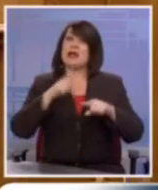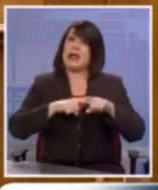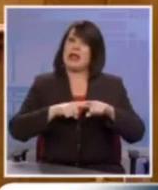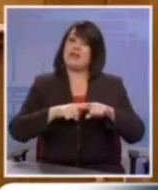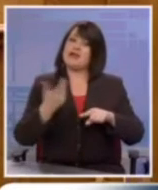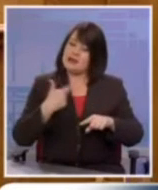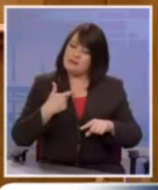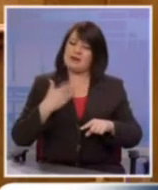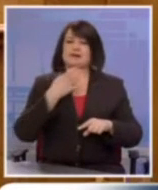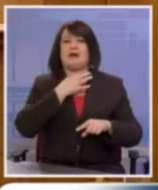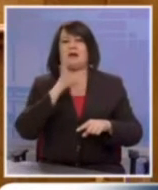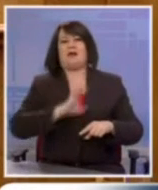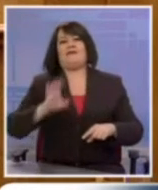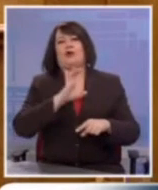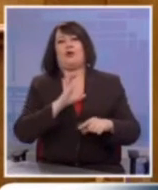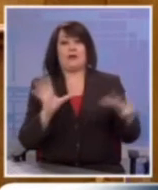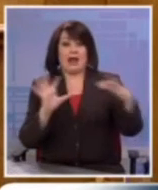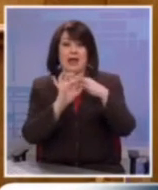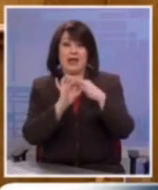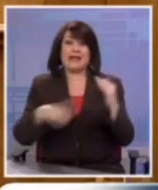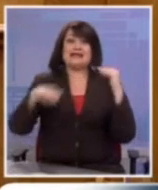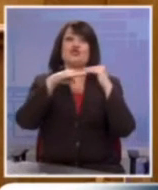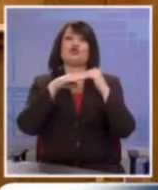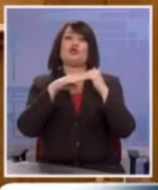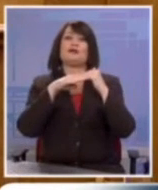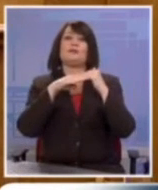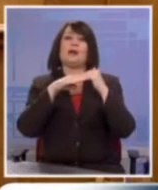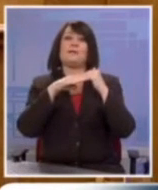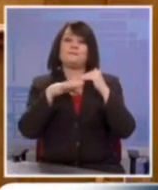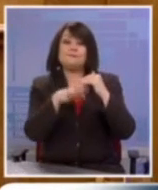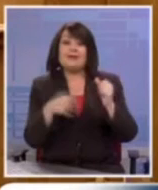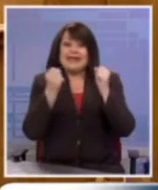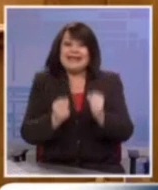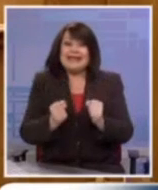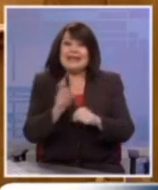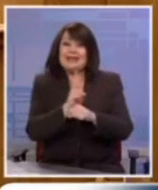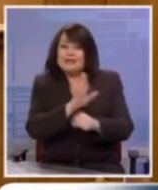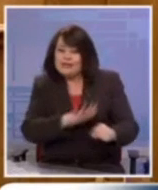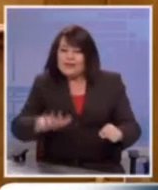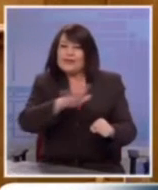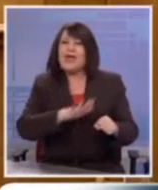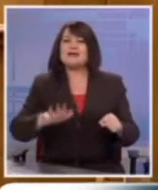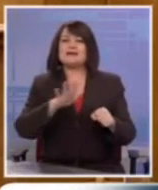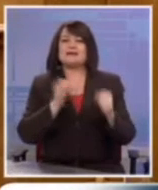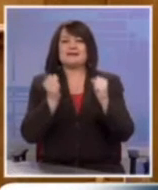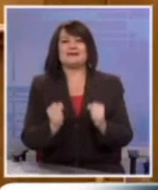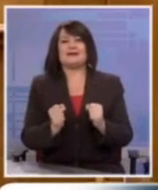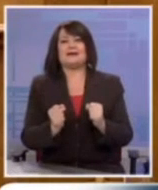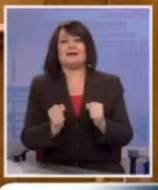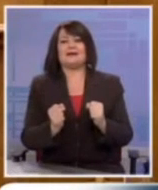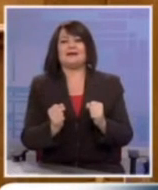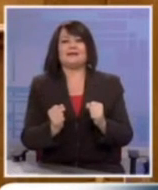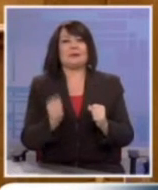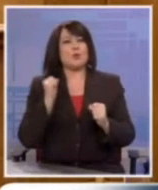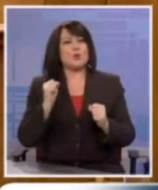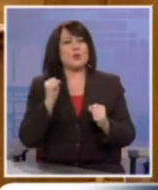έχει ανάγκη την Ευρώπη, αλλά σε μια σχέση ισοτιμίας. Το γεωπολιτικό στοιχείο είναι πολύ ισχυρό για να αποφασίσουμε και εμείς και